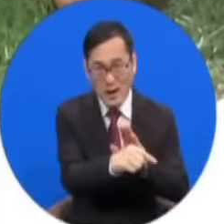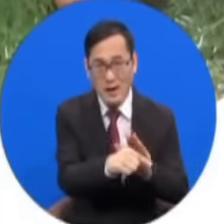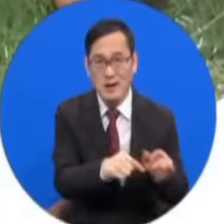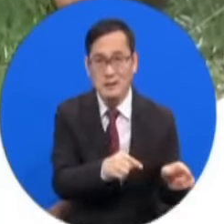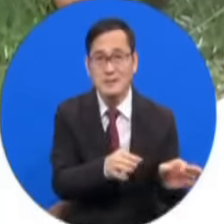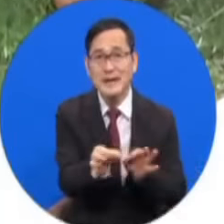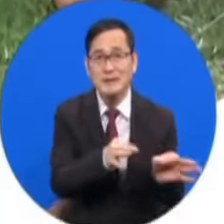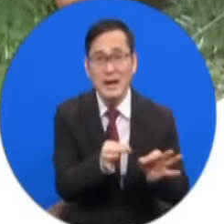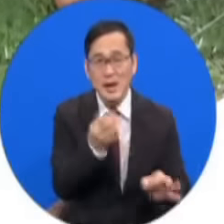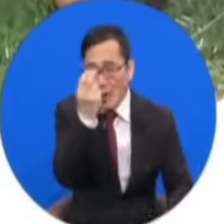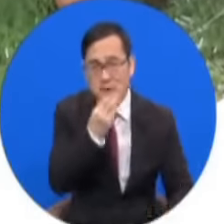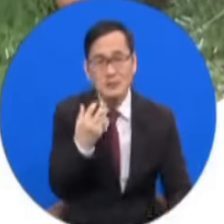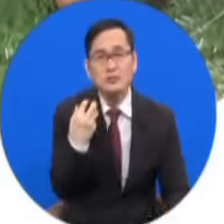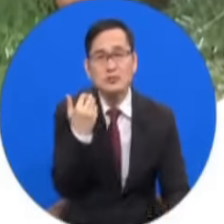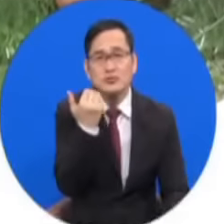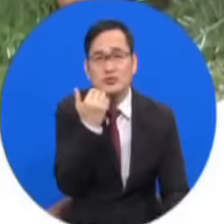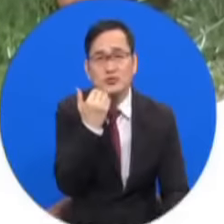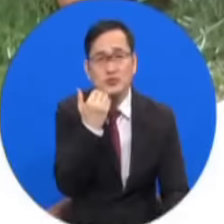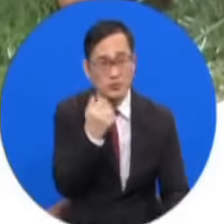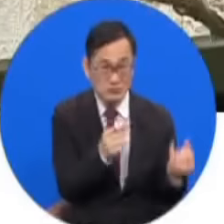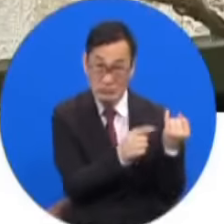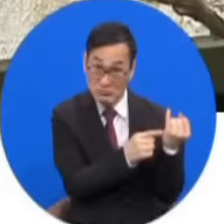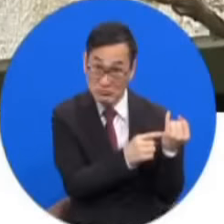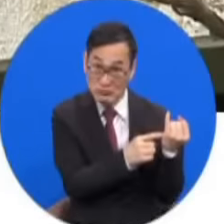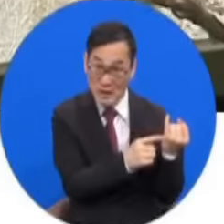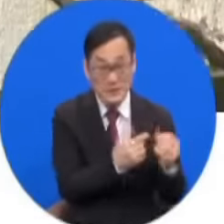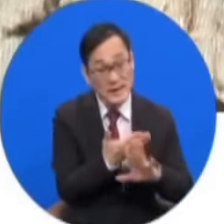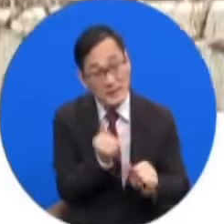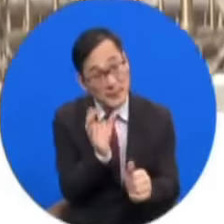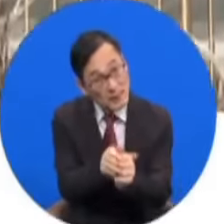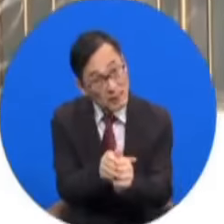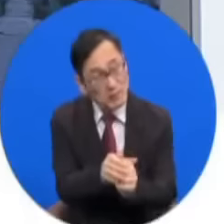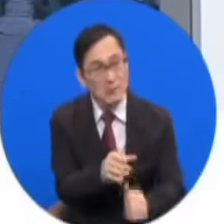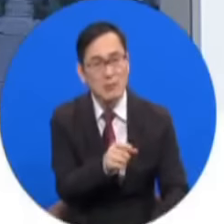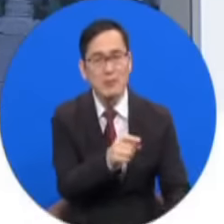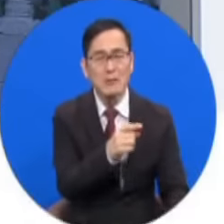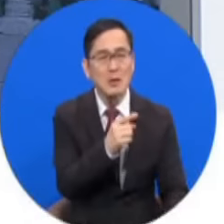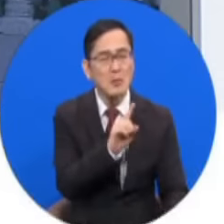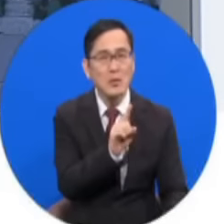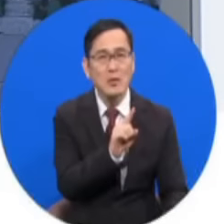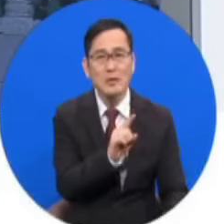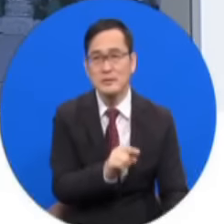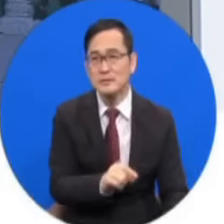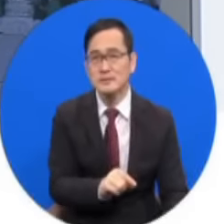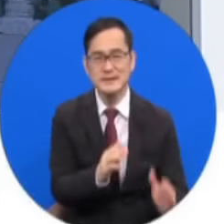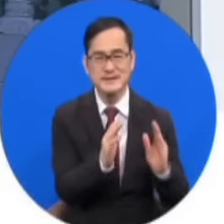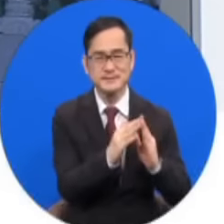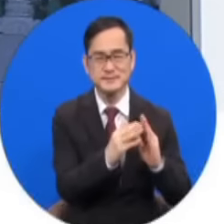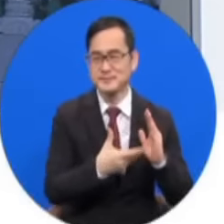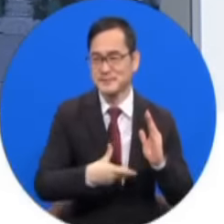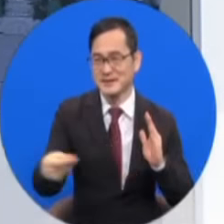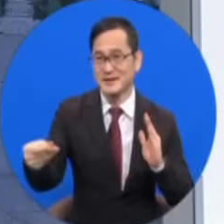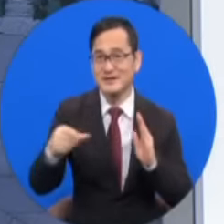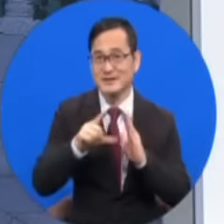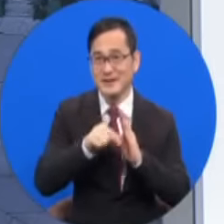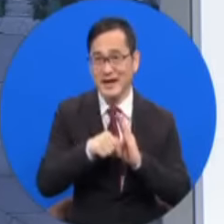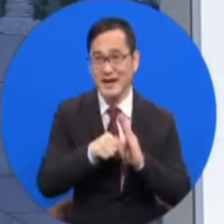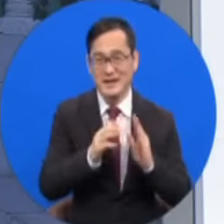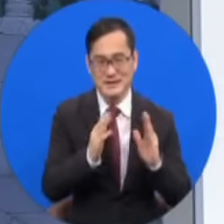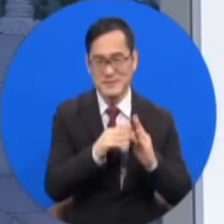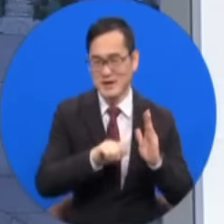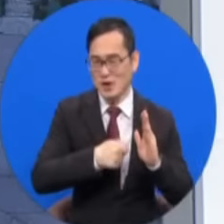의혹의 한 부분이 아닌가 이렇게 파악이 됩니다 예 보통 이제 그 그 어플리케이션으로 집을 렌트하면 집주인이 와서 이제